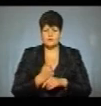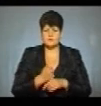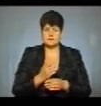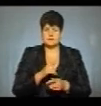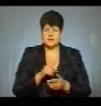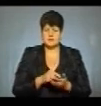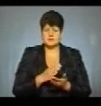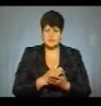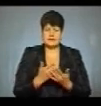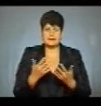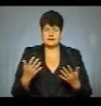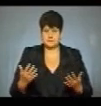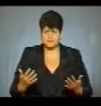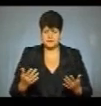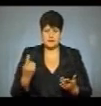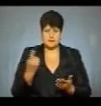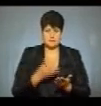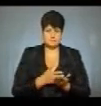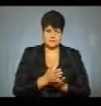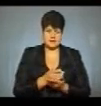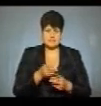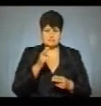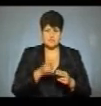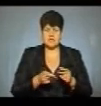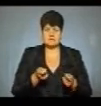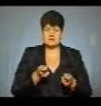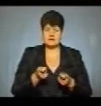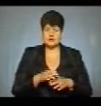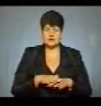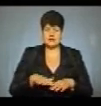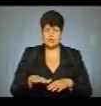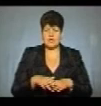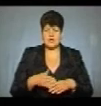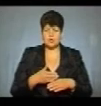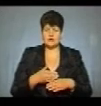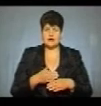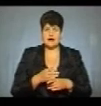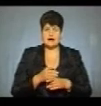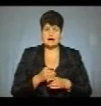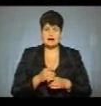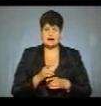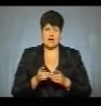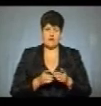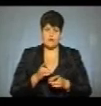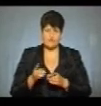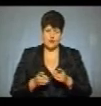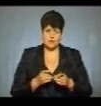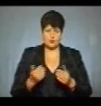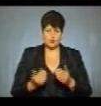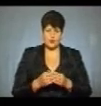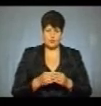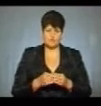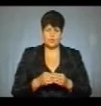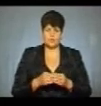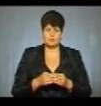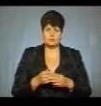бути декілька. Перше – це завершення адміністративно-територіальної реформи і формування нового територіального устрою в